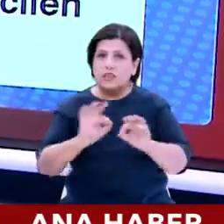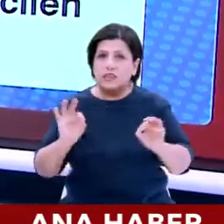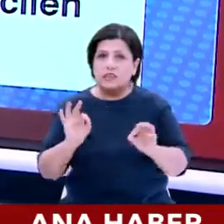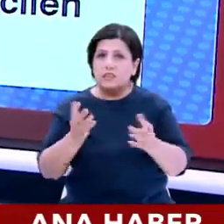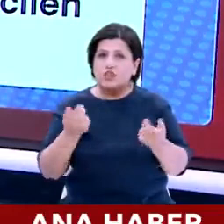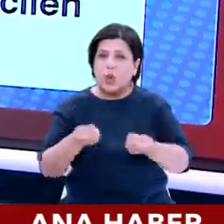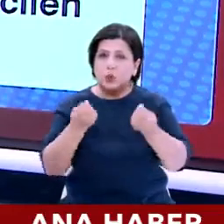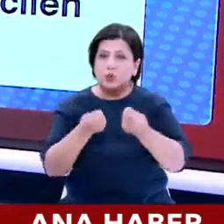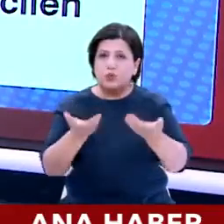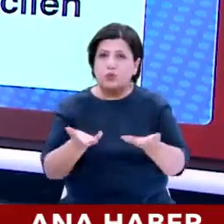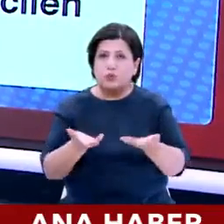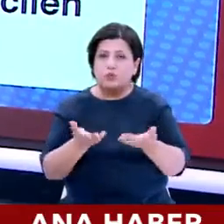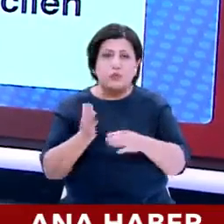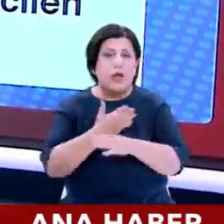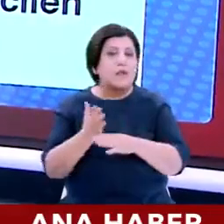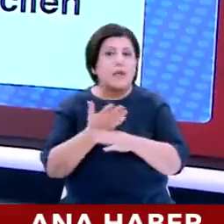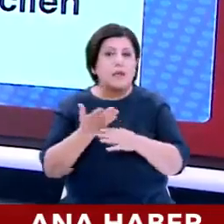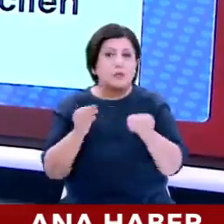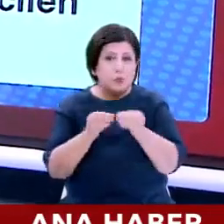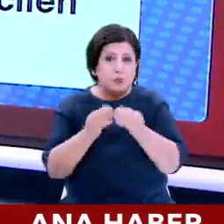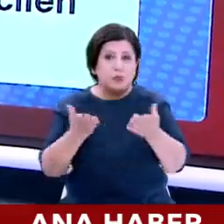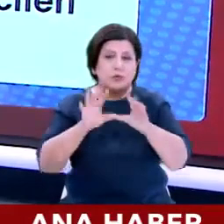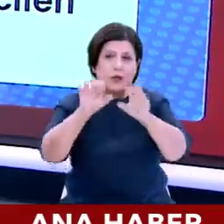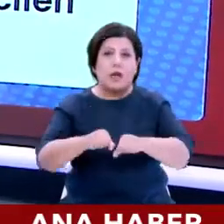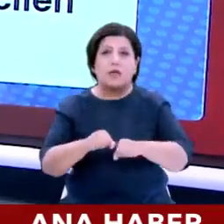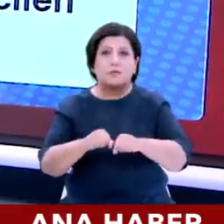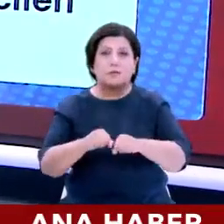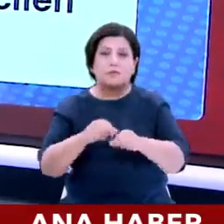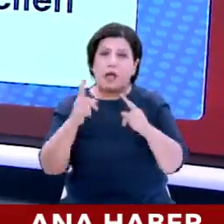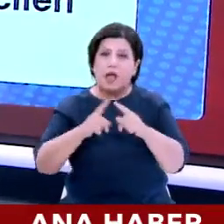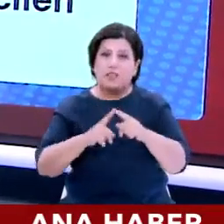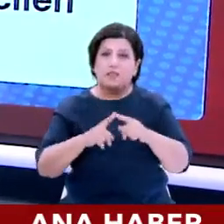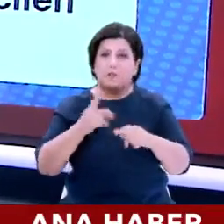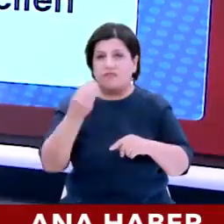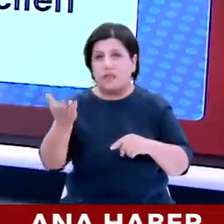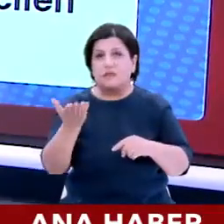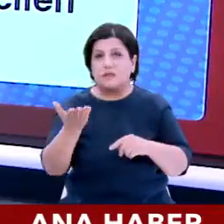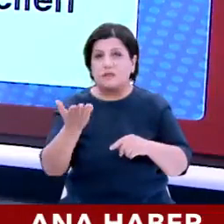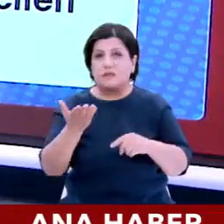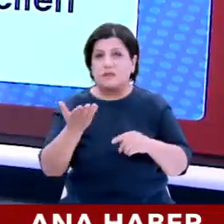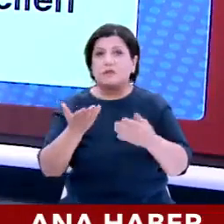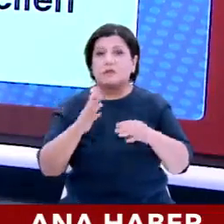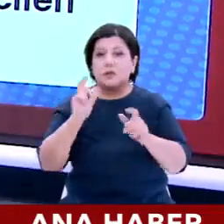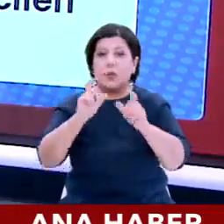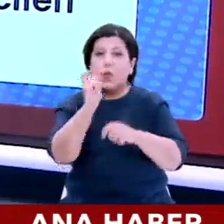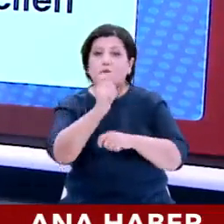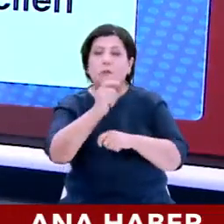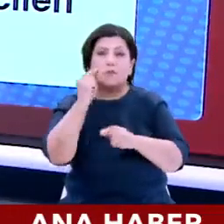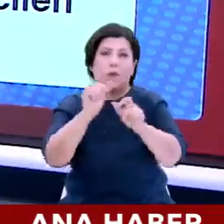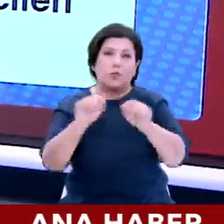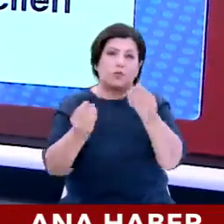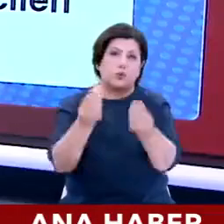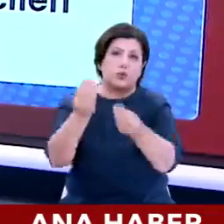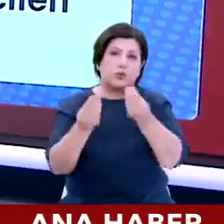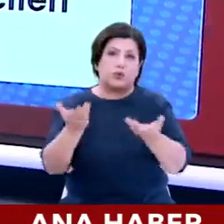çalıştırıyorsunuz neden e Bunlar suç yakalandınız mı hesabını verirsiniz bakın yapmıyorsunuz işte böyle mağduriyetler